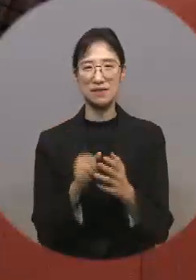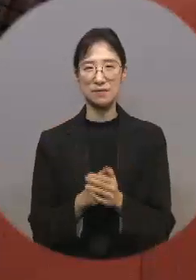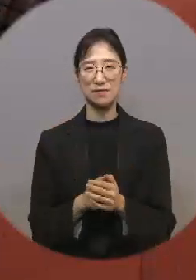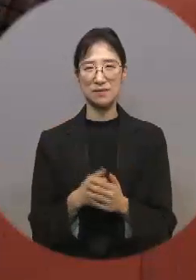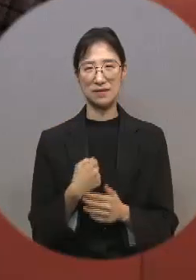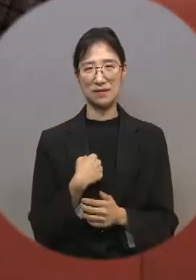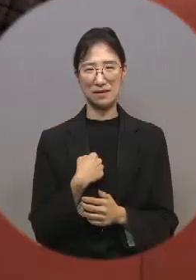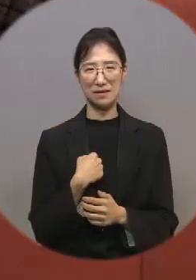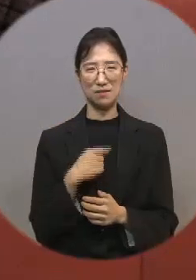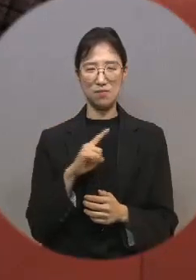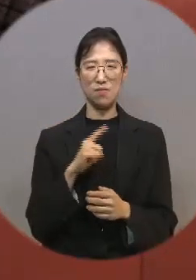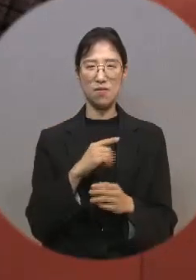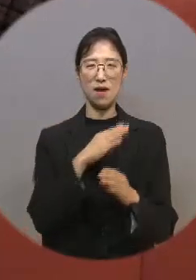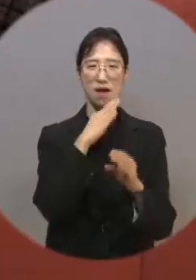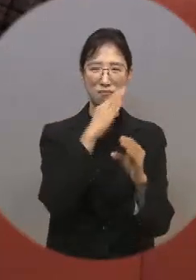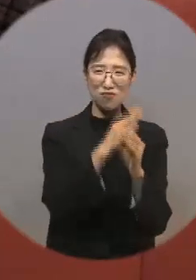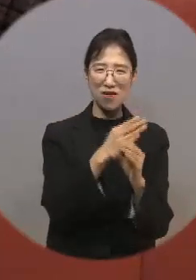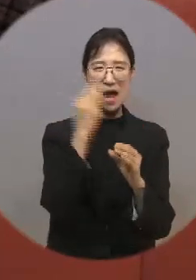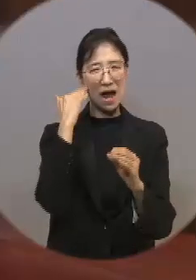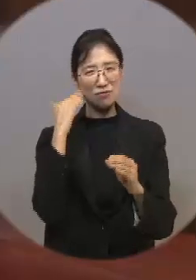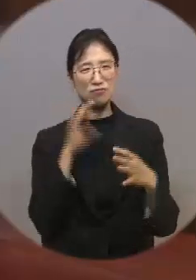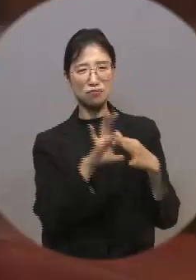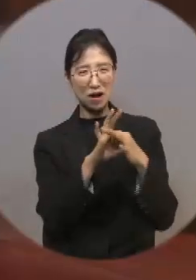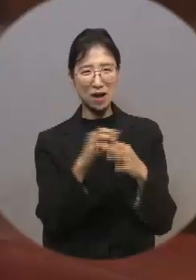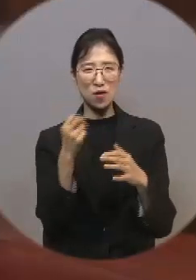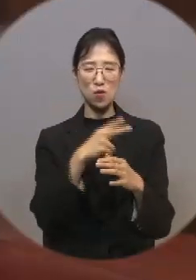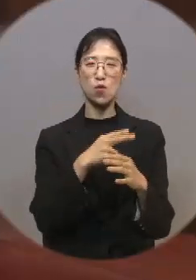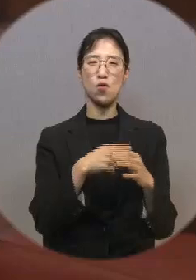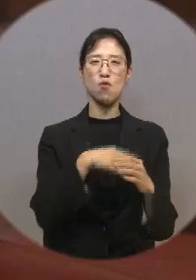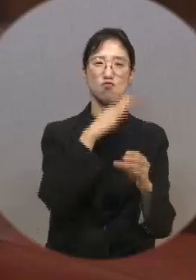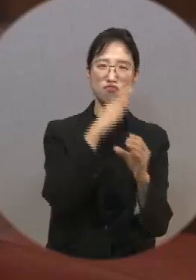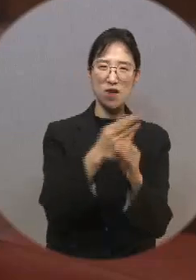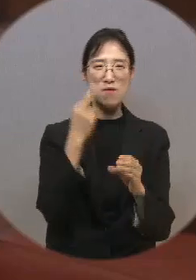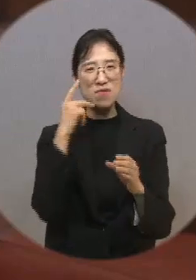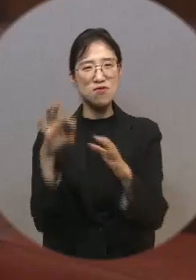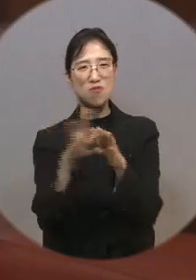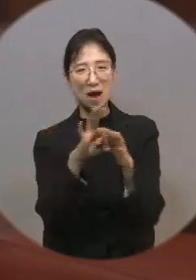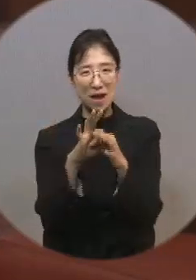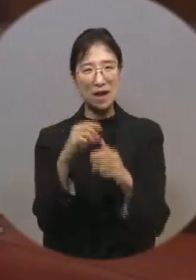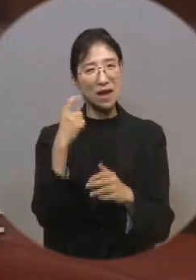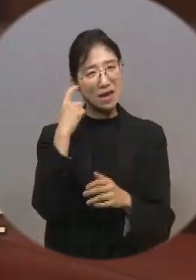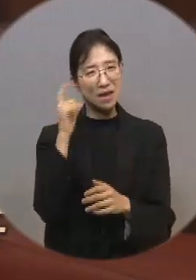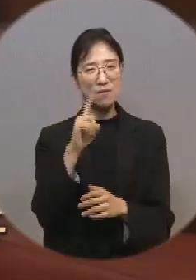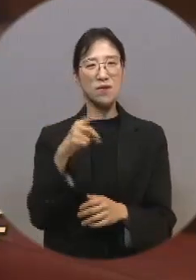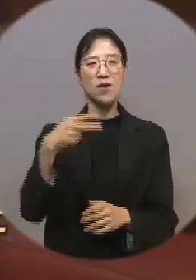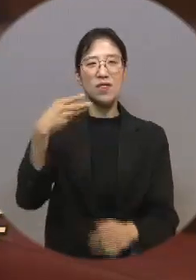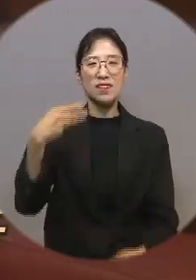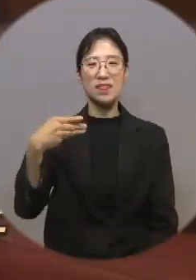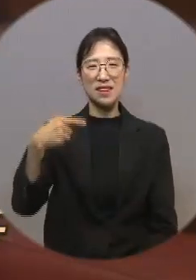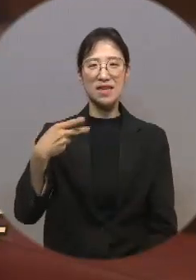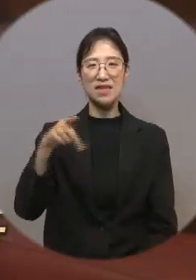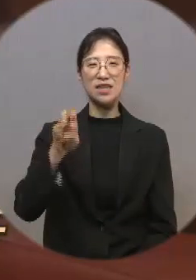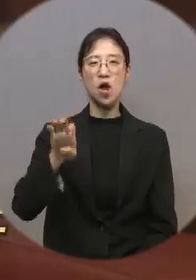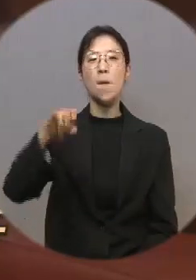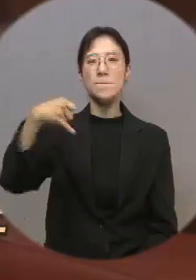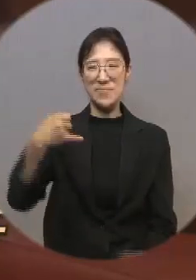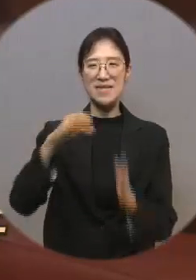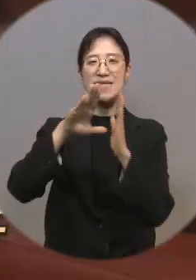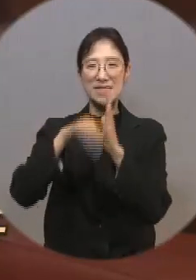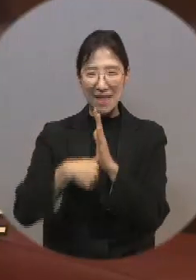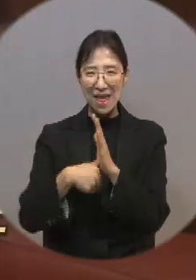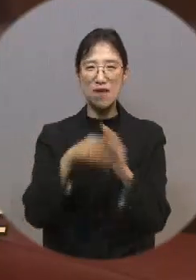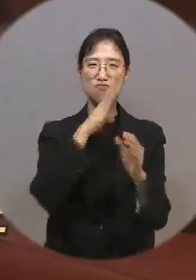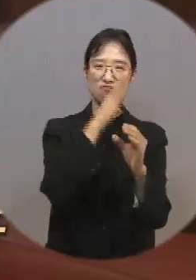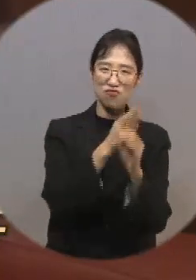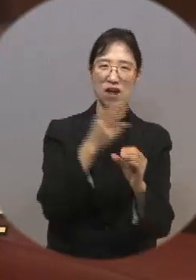뭔가 남북 관계라든지 북미 관계를 인식한 이후부터는 그래도 그나마 트럼프 시기 때 가장 활발하게 뭐 북미